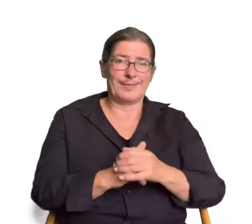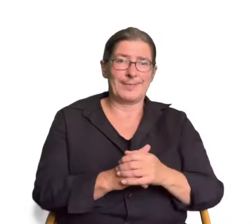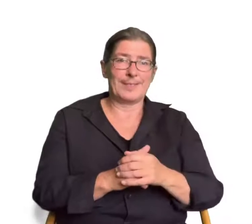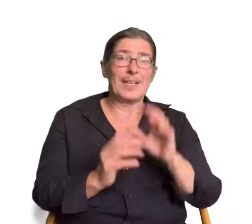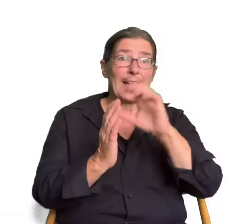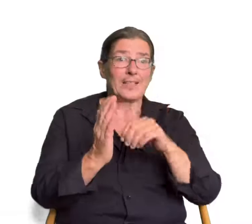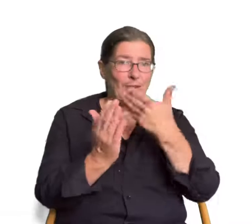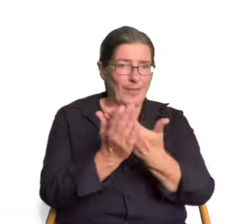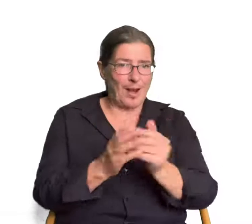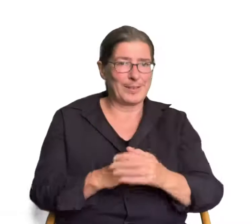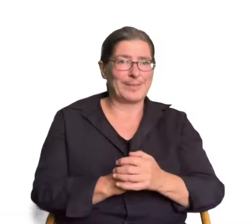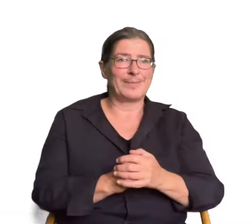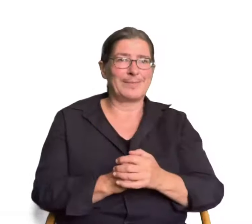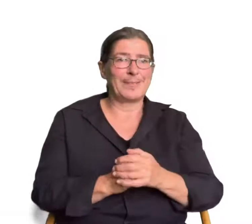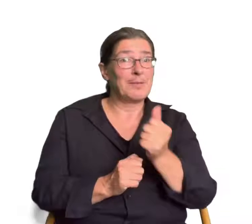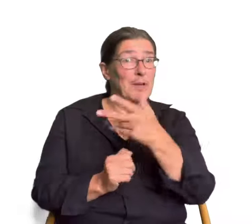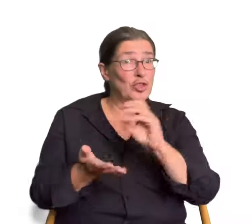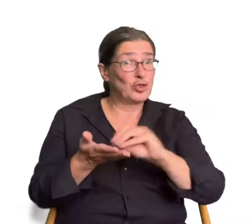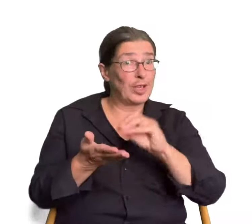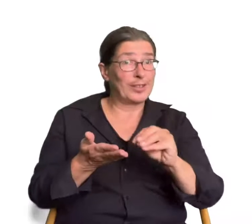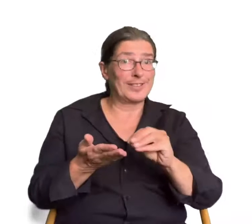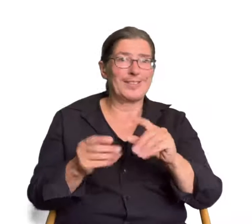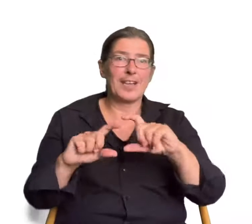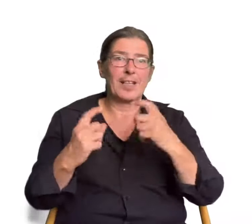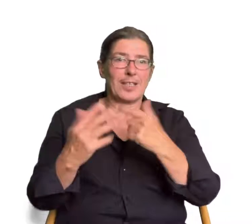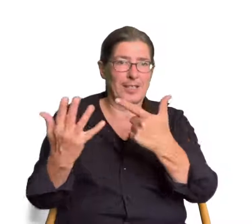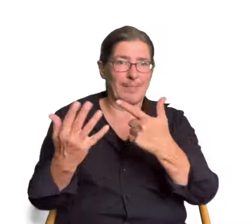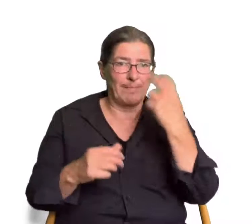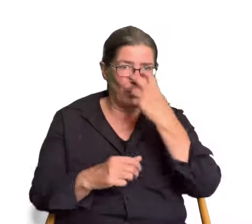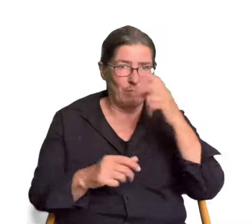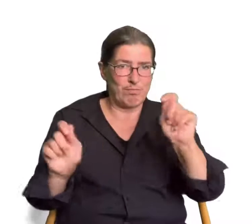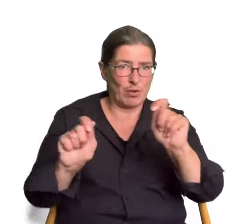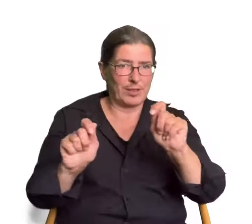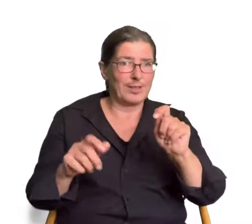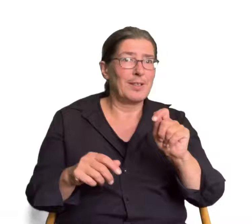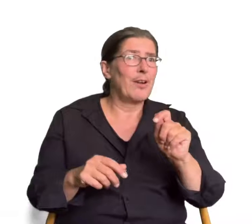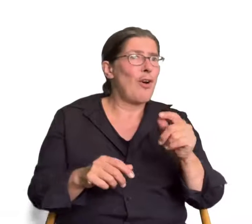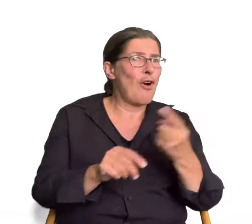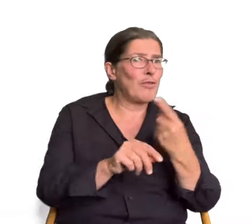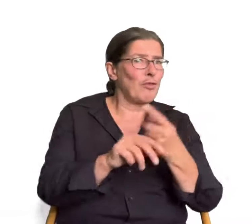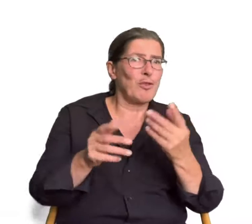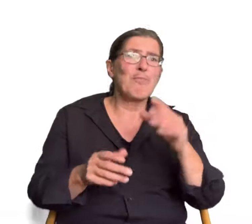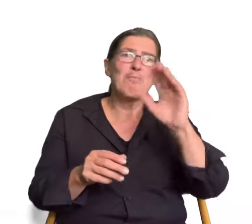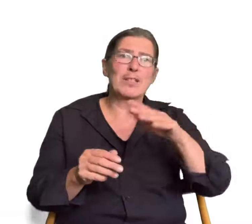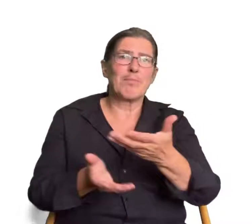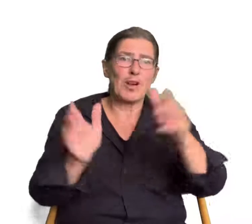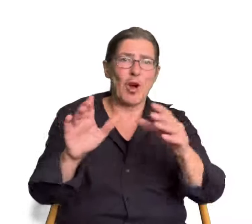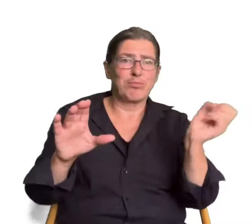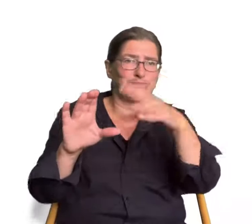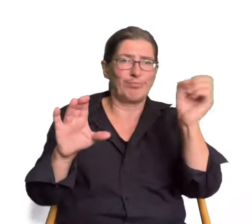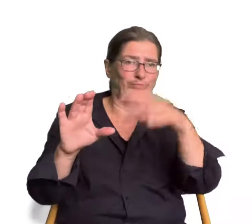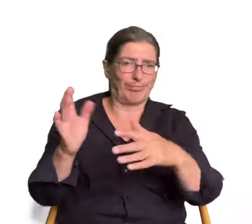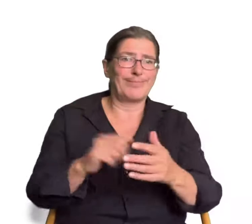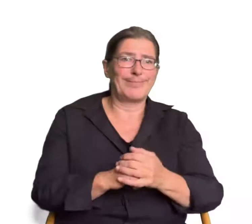rot. Dazu eine Textaufgabe. Ein paar Schülerinnen der Klasse 7 versuchen in der Pause möglichst oft den Basketballkorb